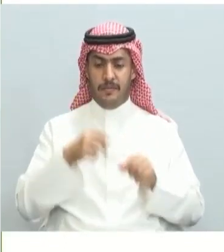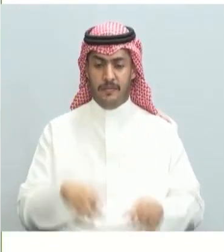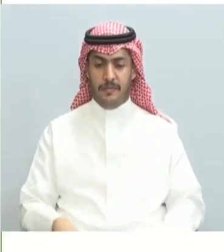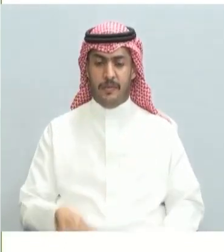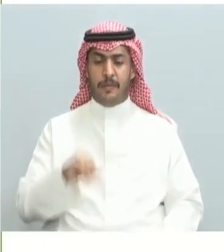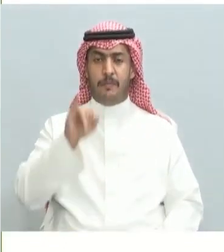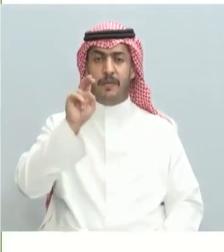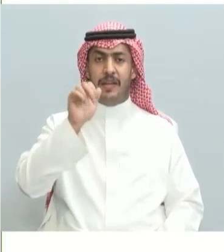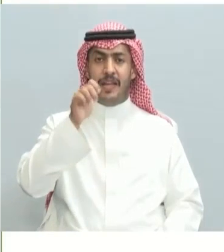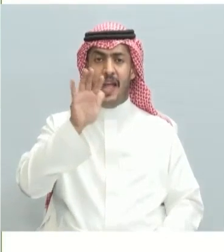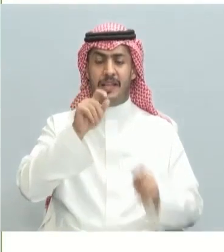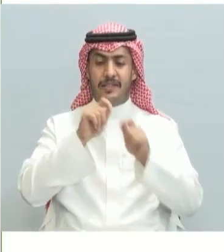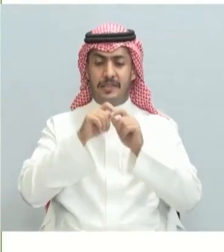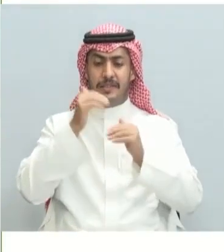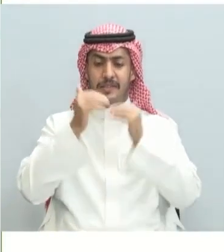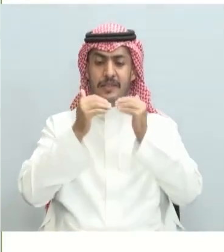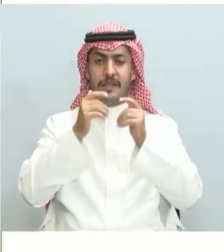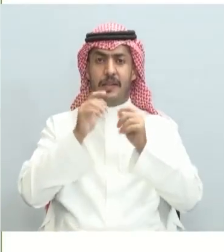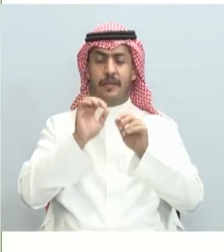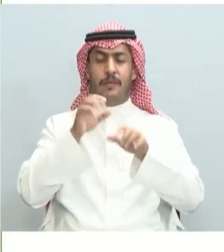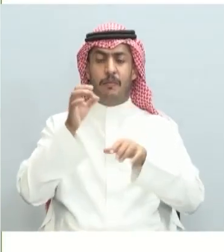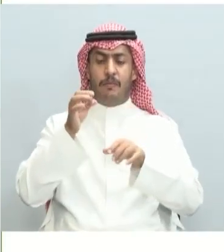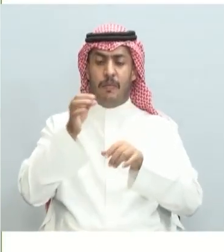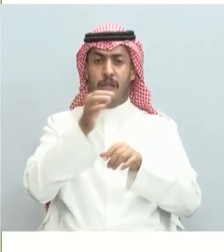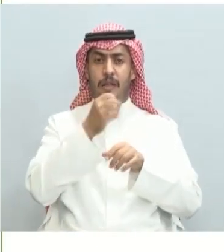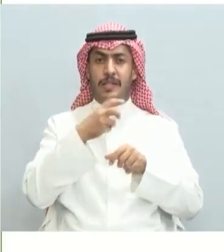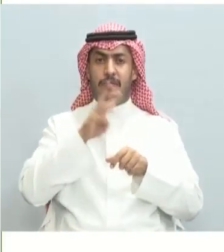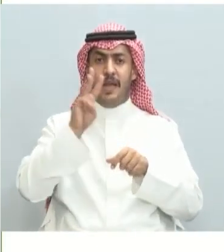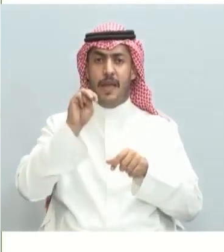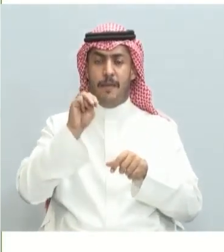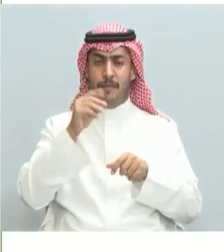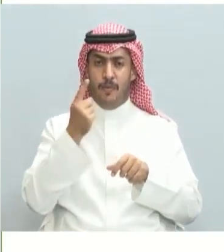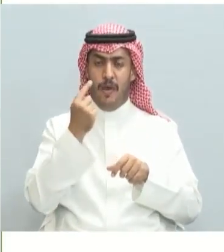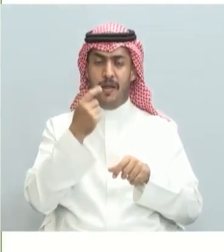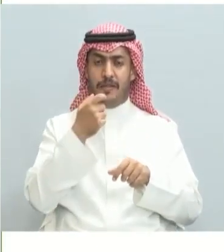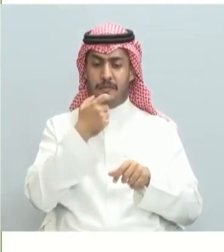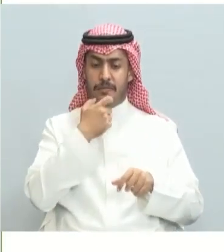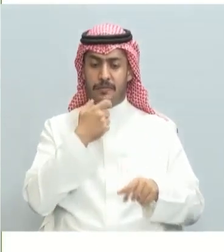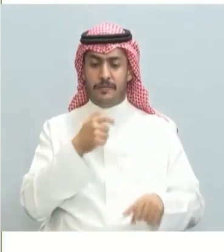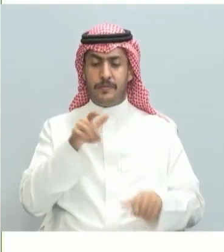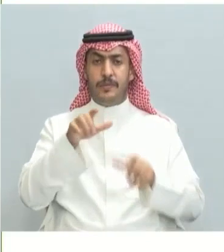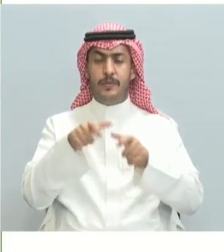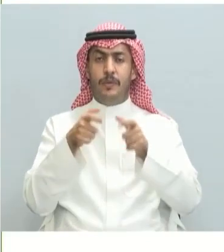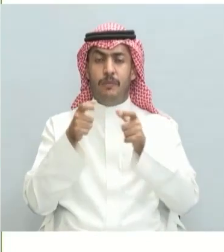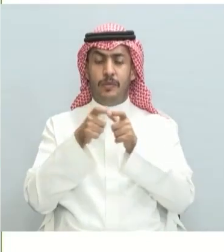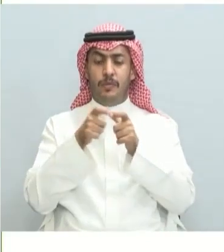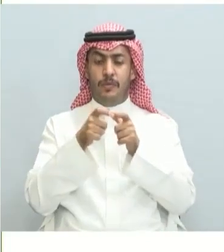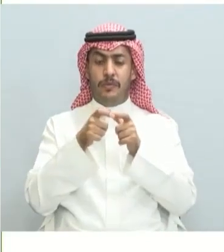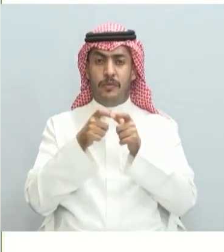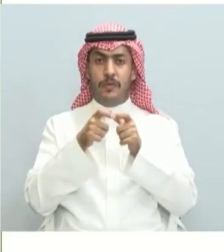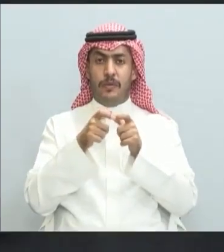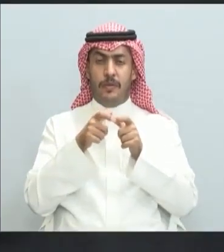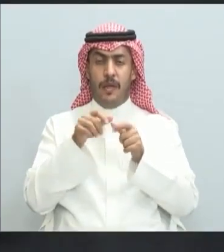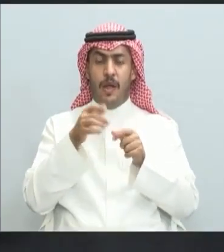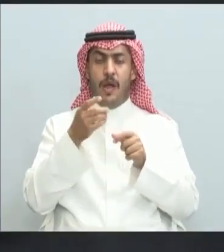المقياس التقليدي المعتمد في عده مناطق ام 1 هو مجموع مجموع ماذا